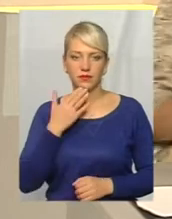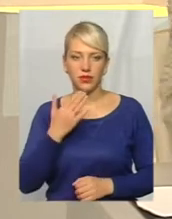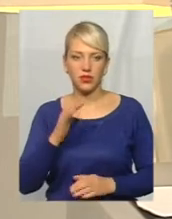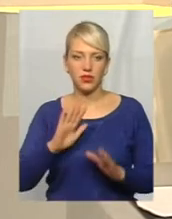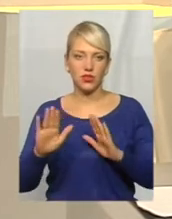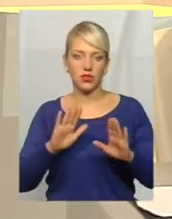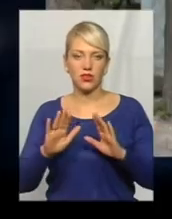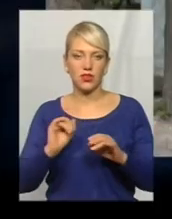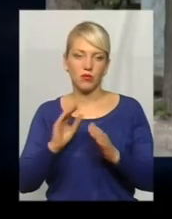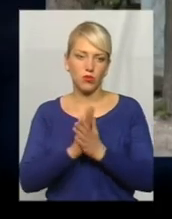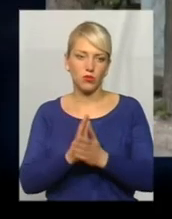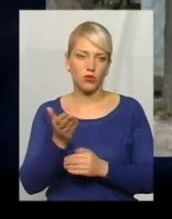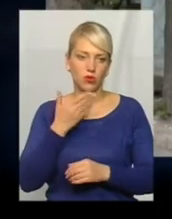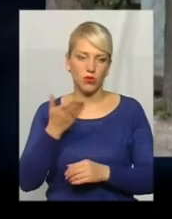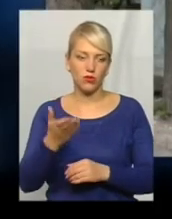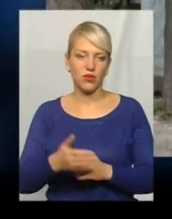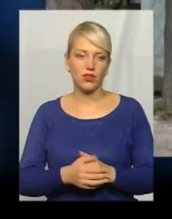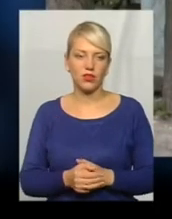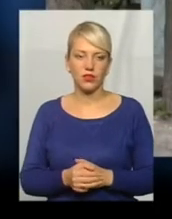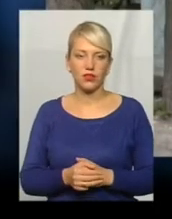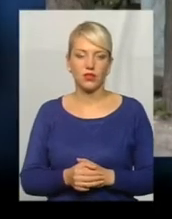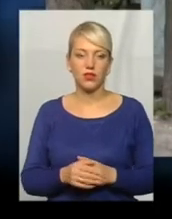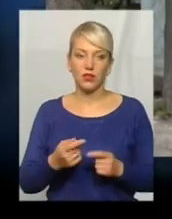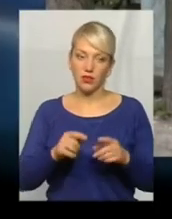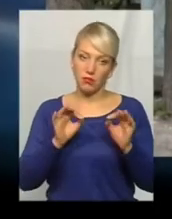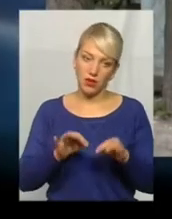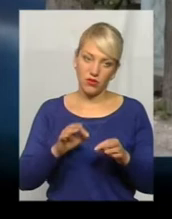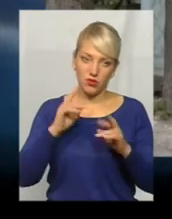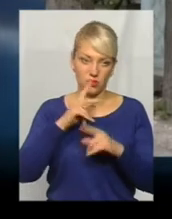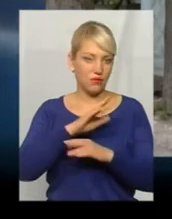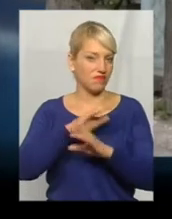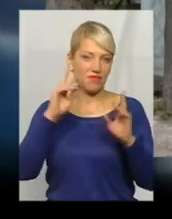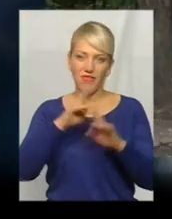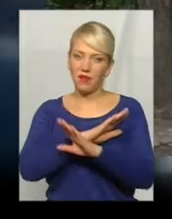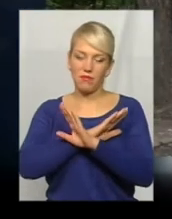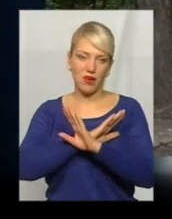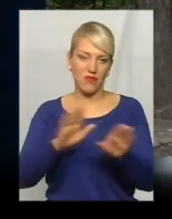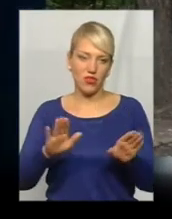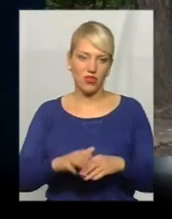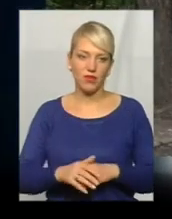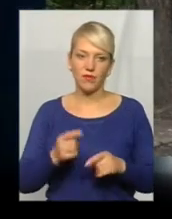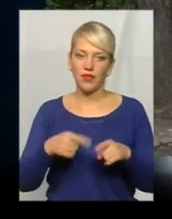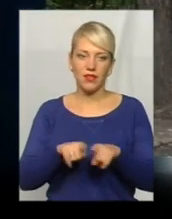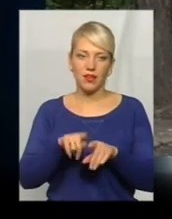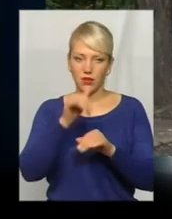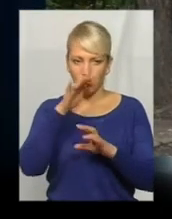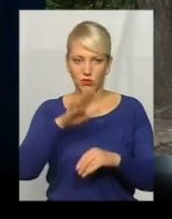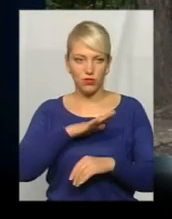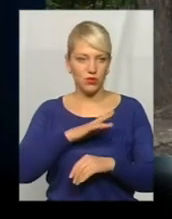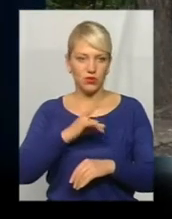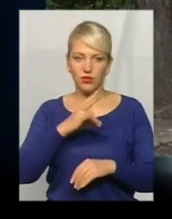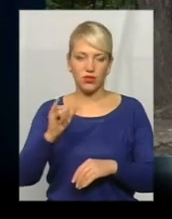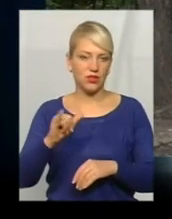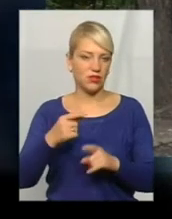І прошу прокоментувати. Це правильно чи неправильно? Це неправильно. Так не має бути. Не має бути